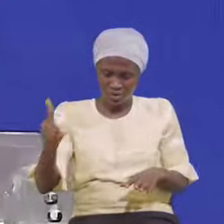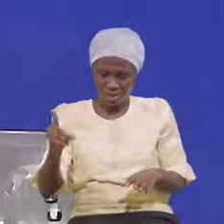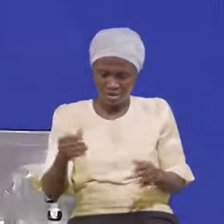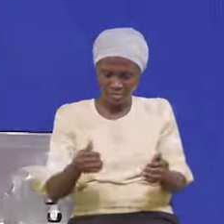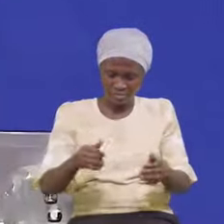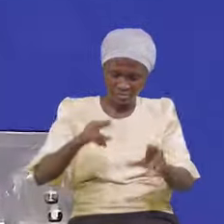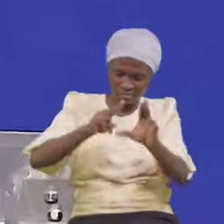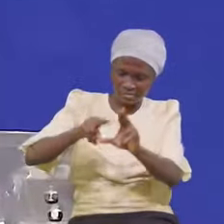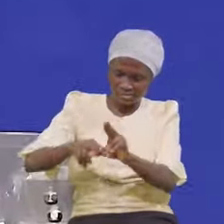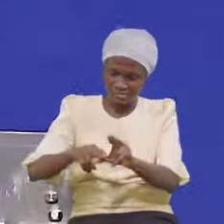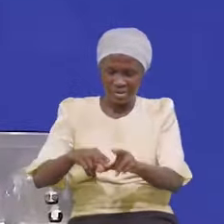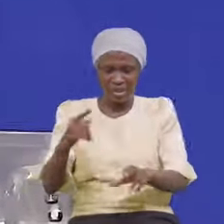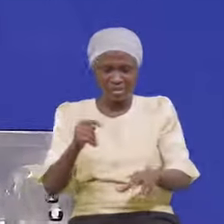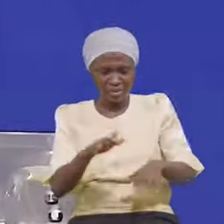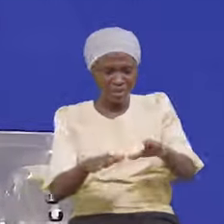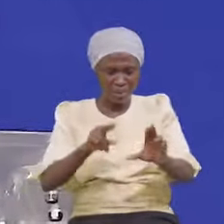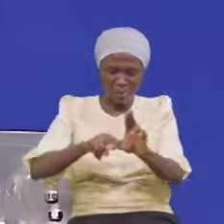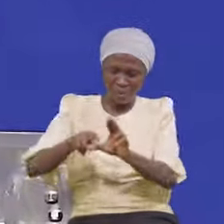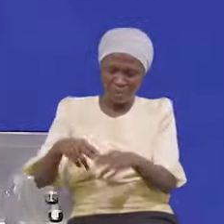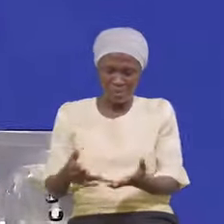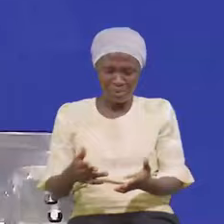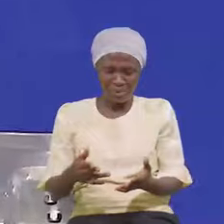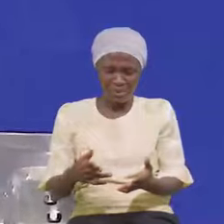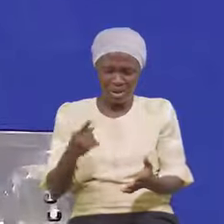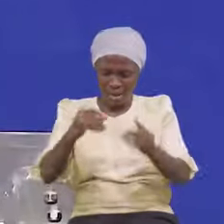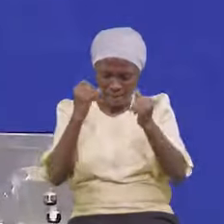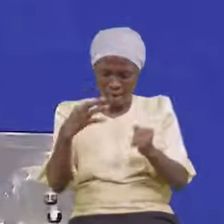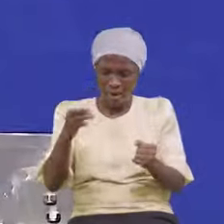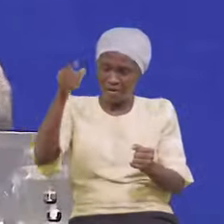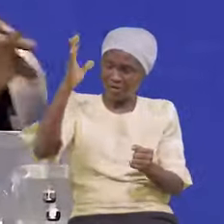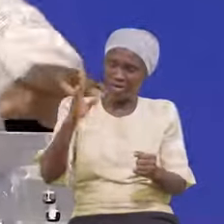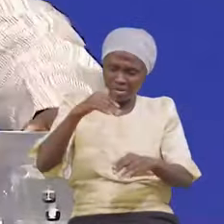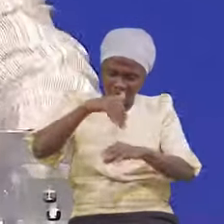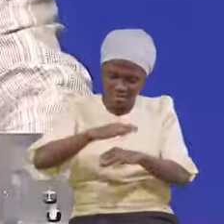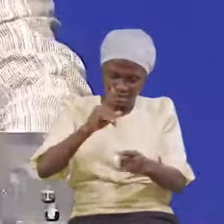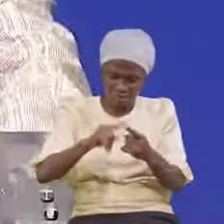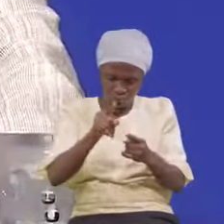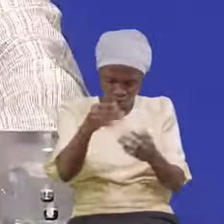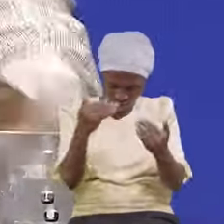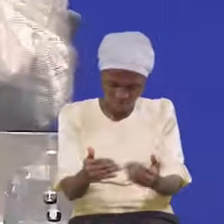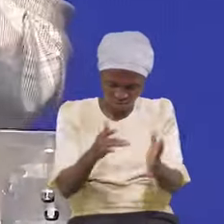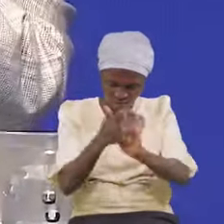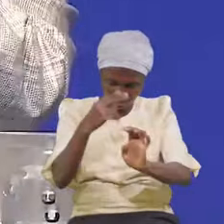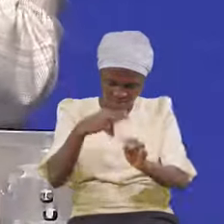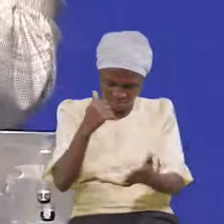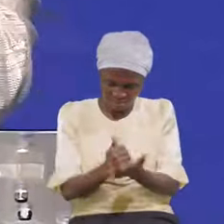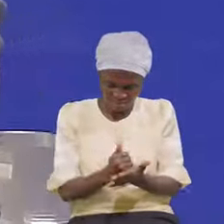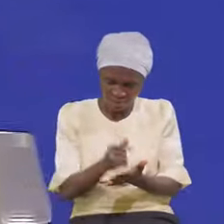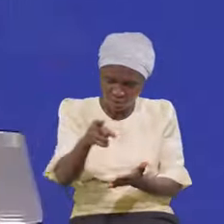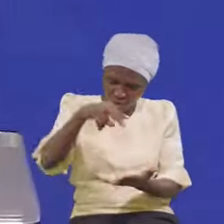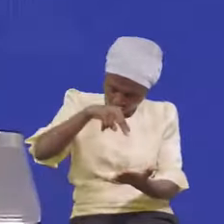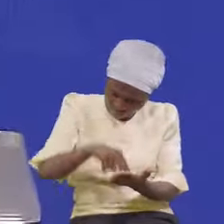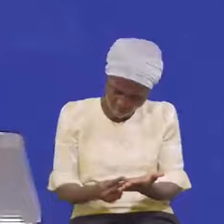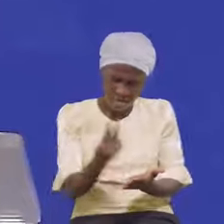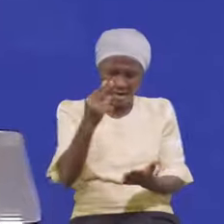crutches. వారు చక్రాల బండి మీద. The power of God is sent unto you right now. చక్రాల సాయంతో నడిచే వారికి దేవుని శక్తి వస్తుంది. Rise